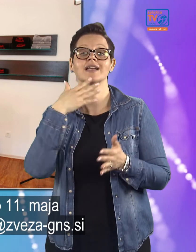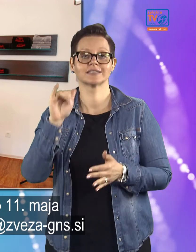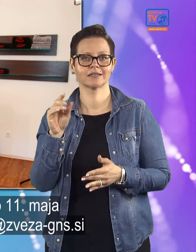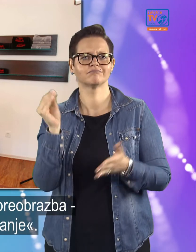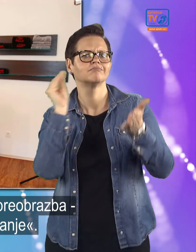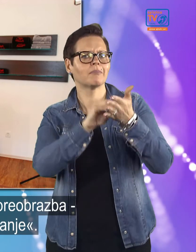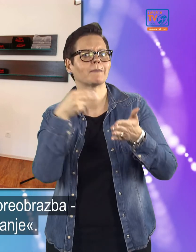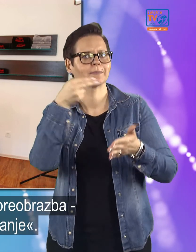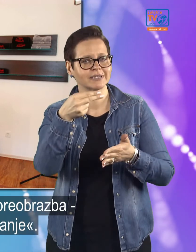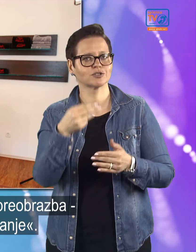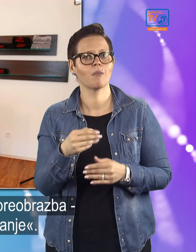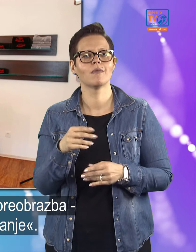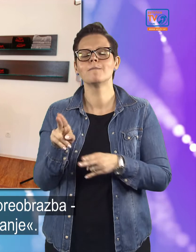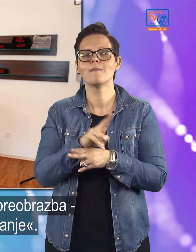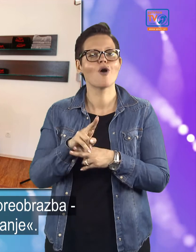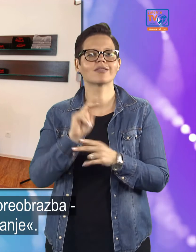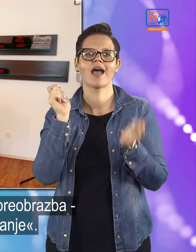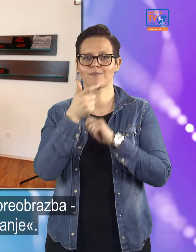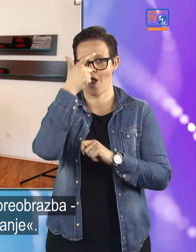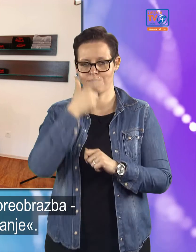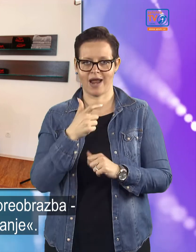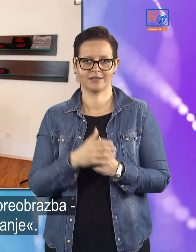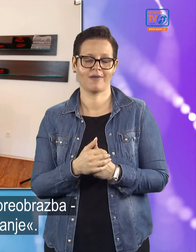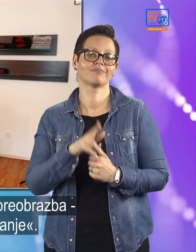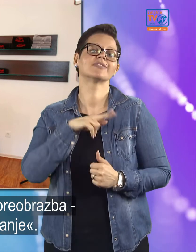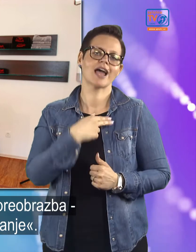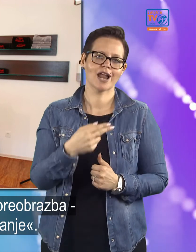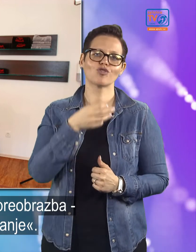spletna.tv.afna.zveza.gns.si s pripisom Popolna preobrazba,